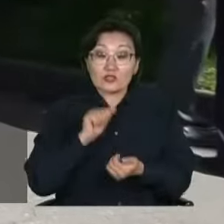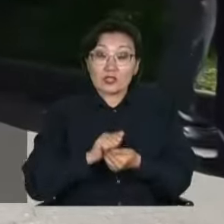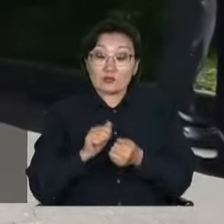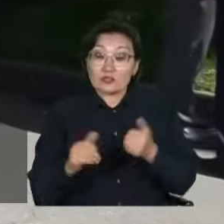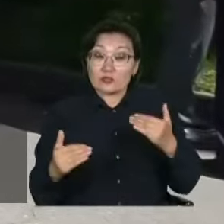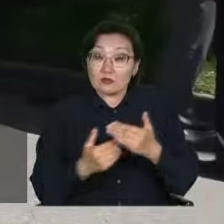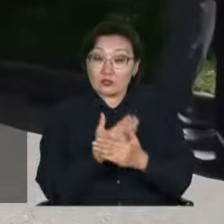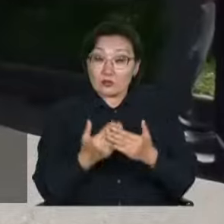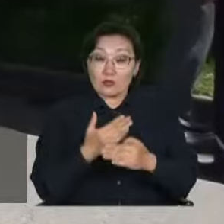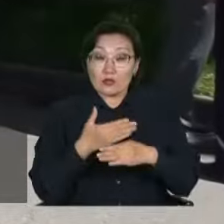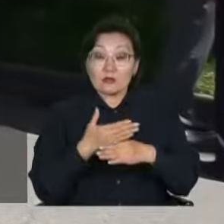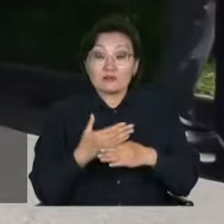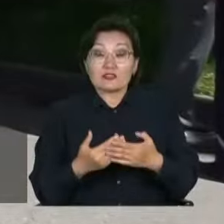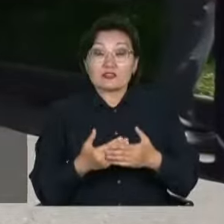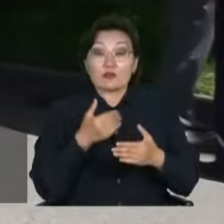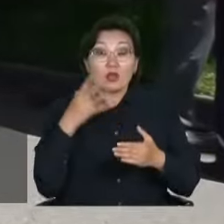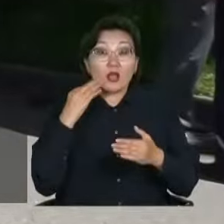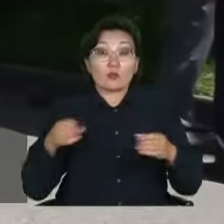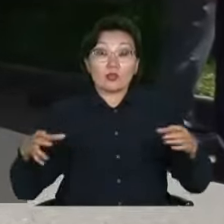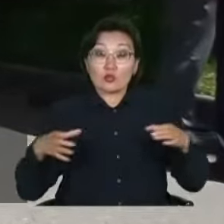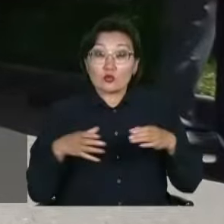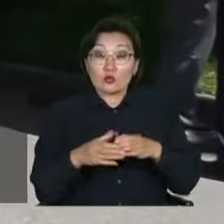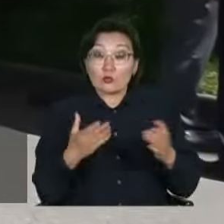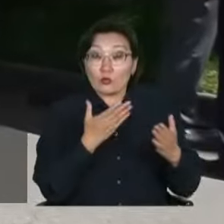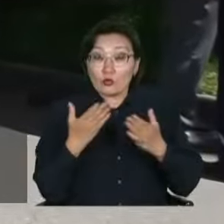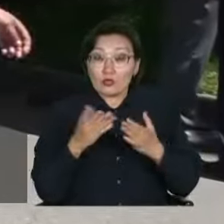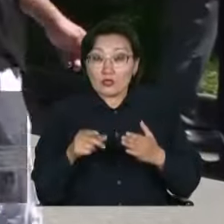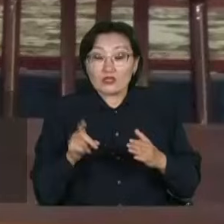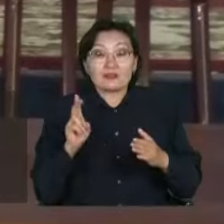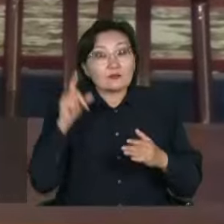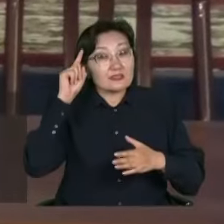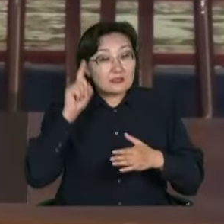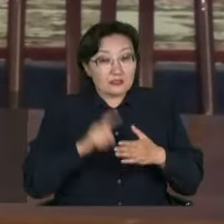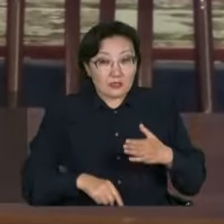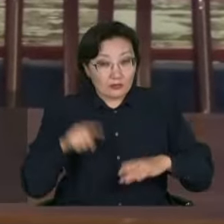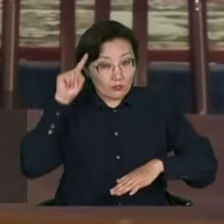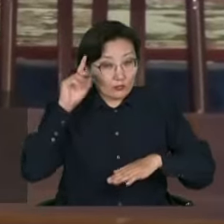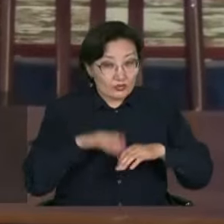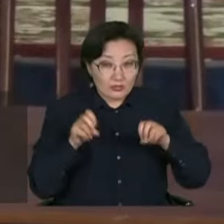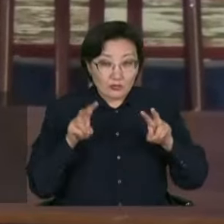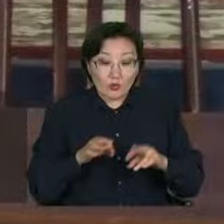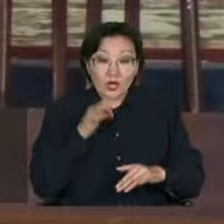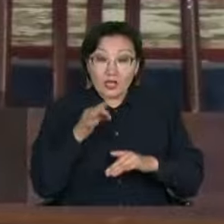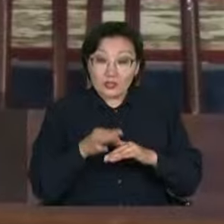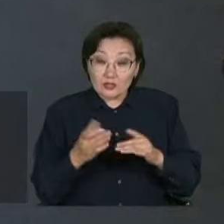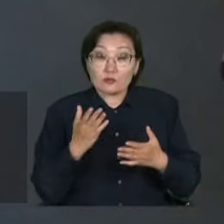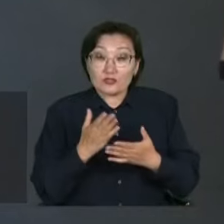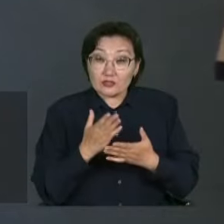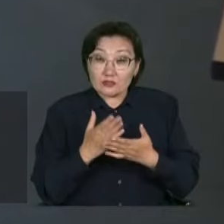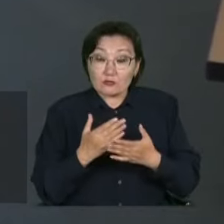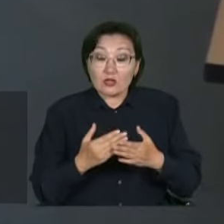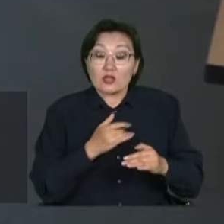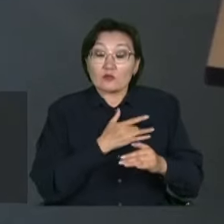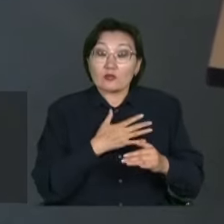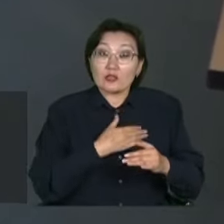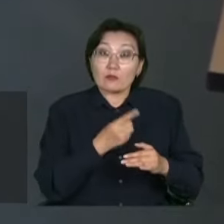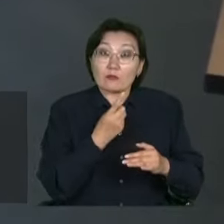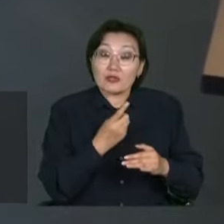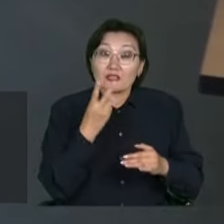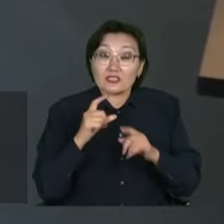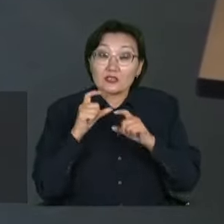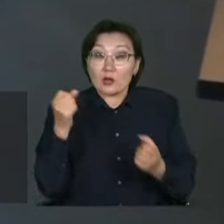жаңалықты бізден бұрын Алматыдағы компания оқып алған дегенге кім сенеді? Әкімдік өкілдерінің де айтар уәжі бар. Елігінде бір-екі ғана